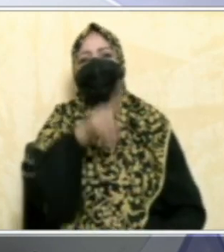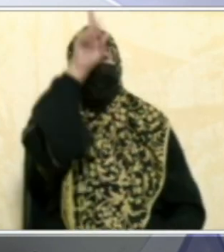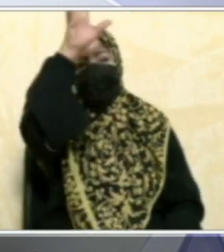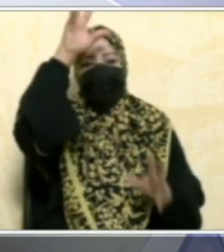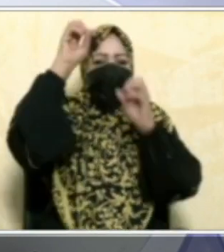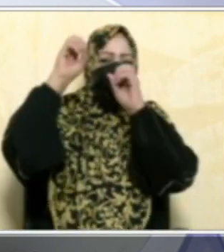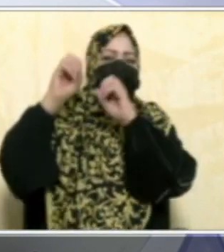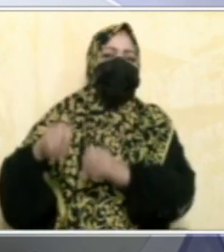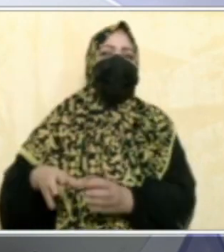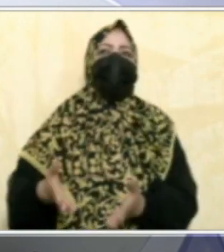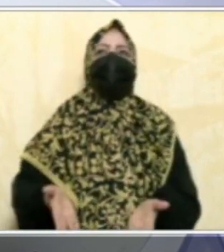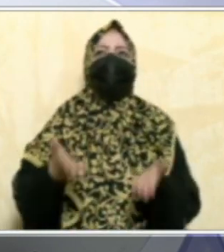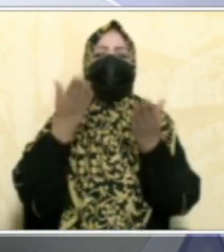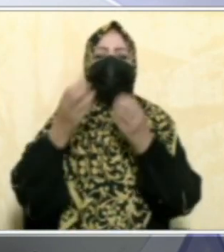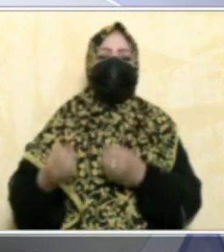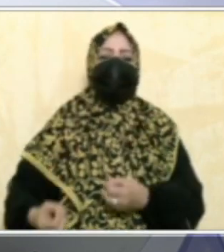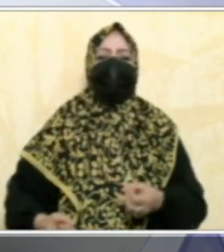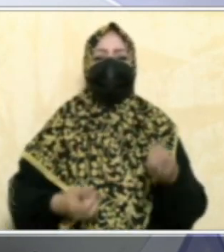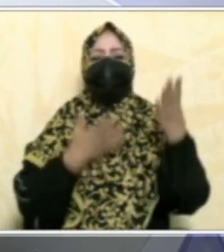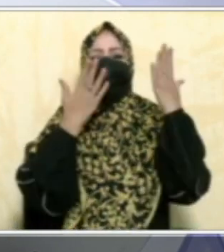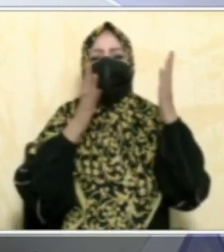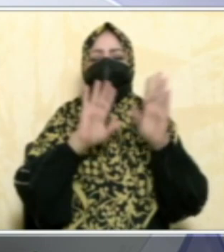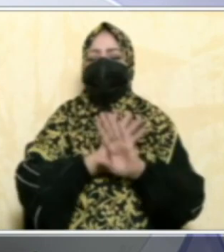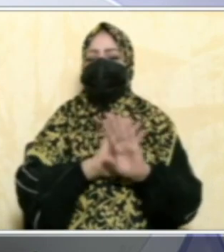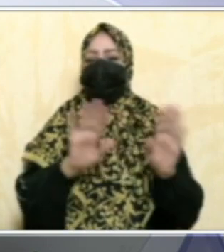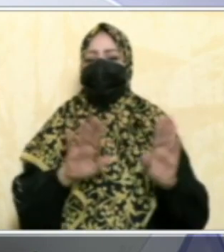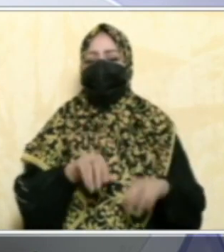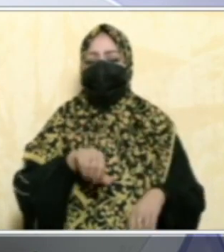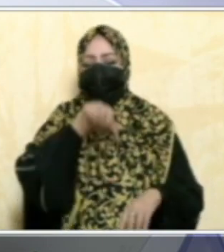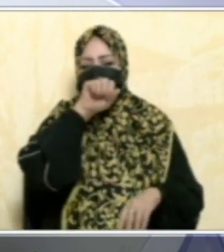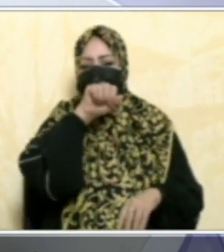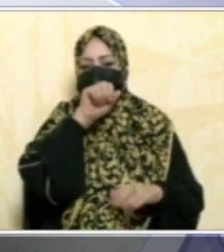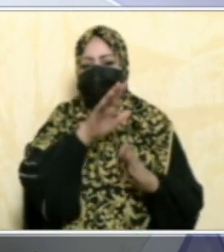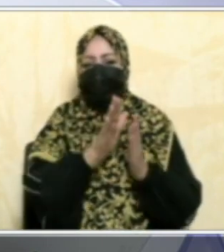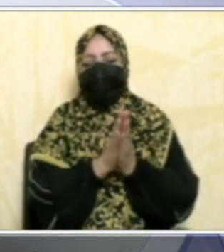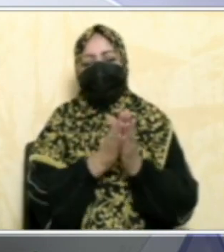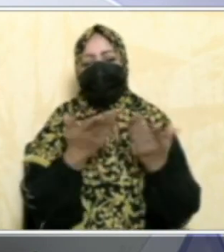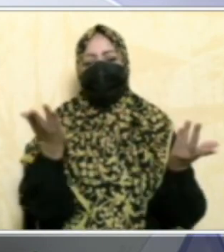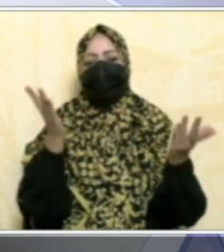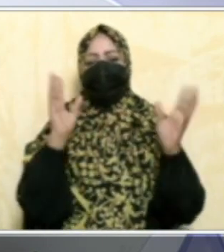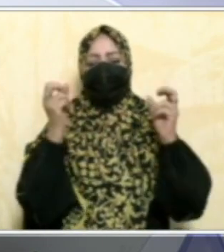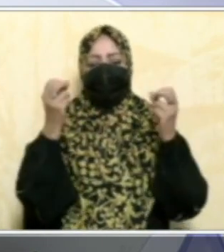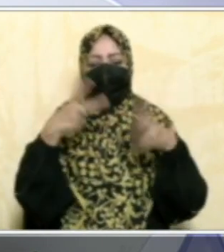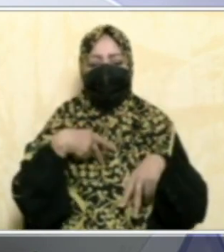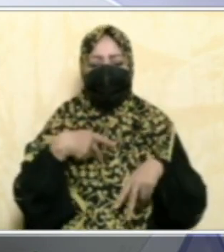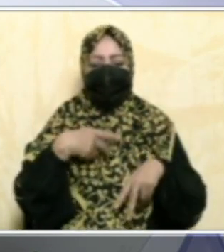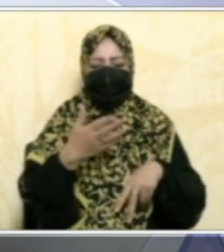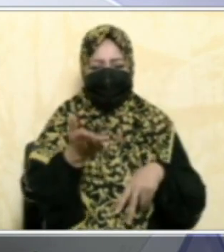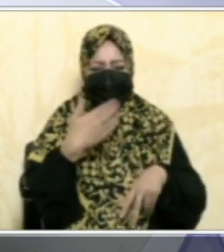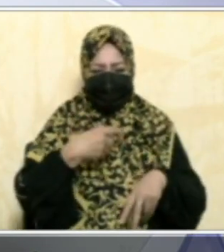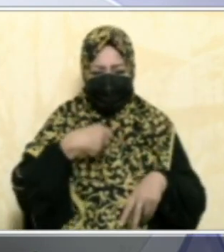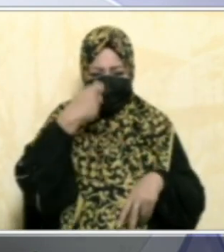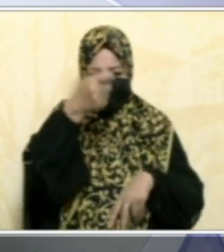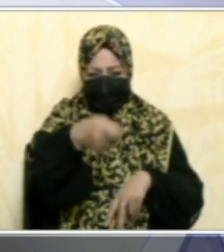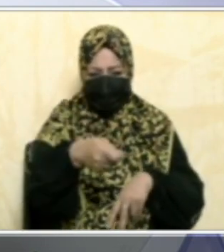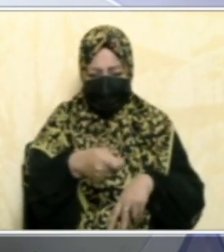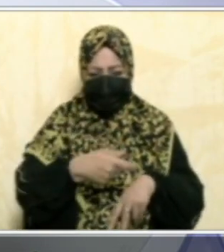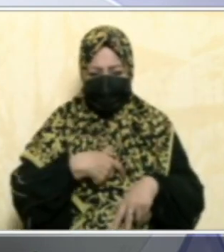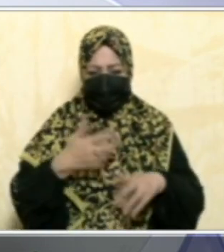امتهان للقرآن بهذا الشكل. لكن إذا أراد الشخص أن يقرأ بنفسه بدون لا أجرة ولا شيء